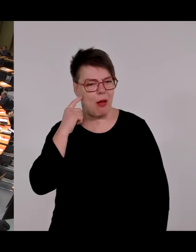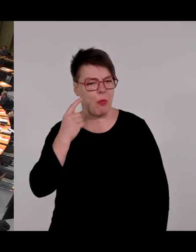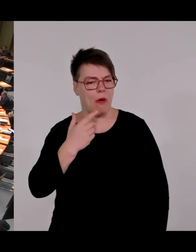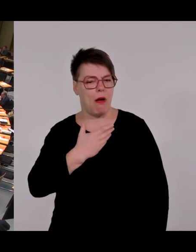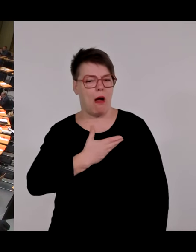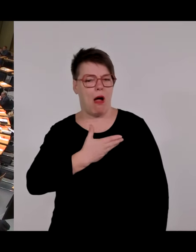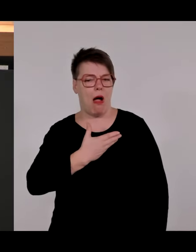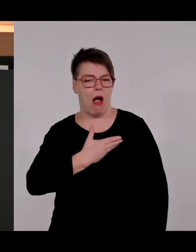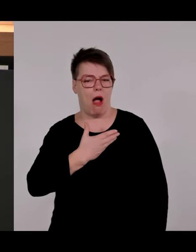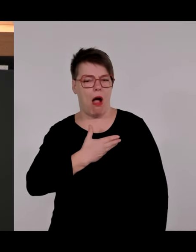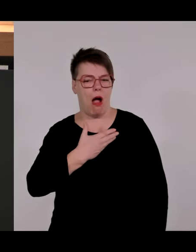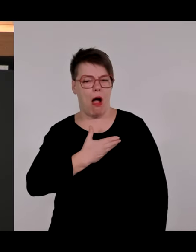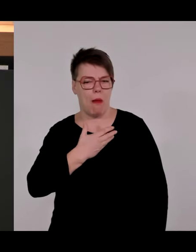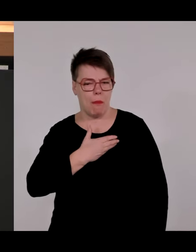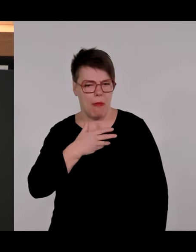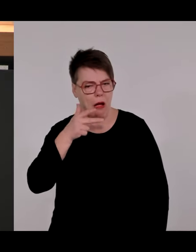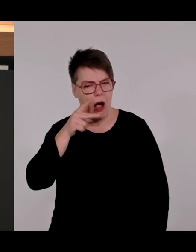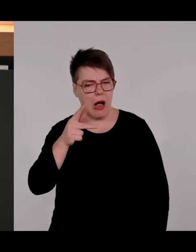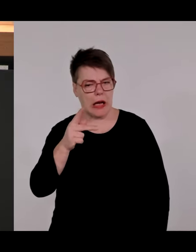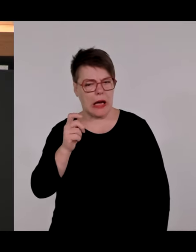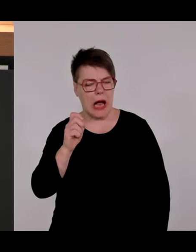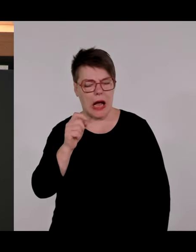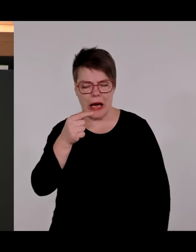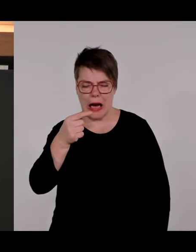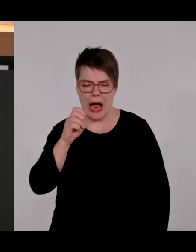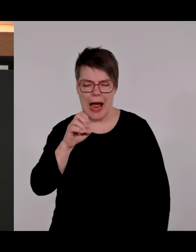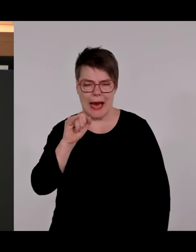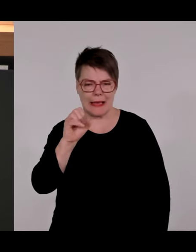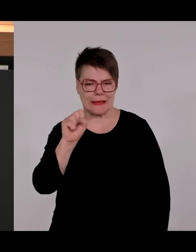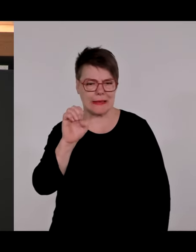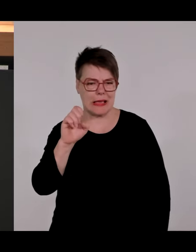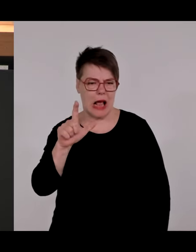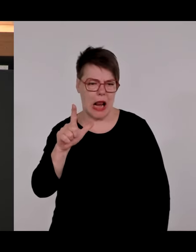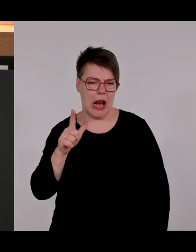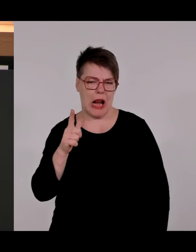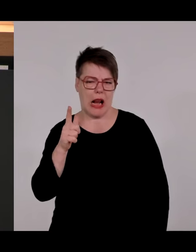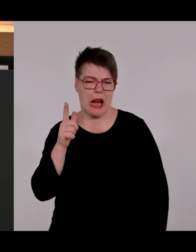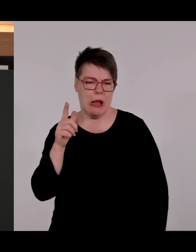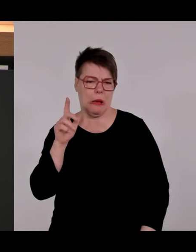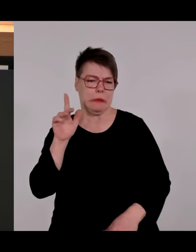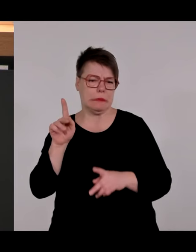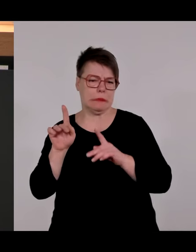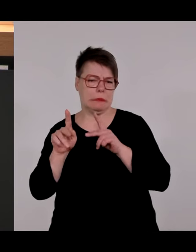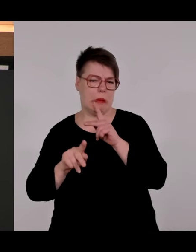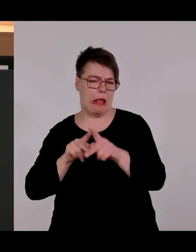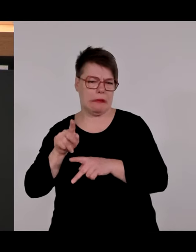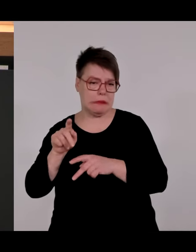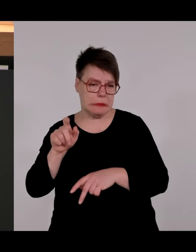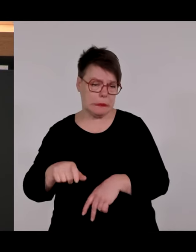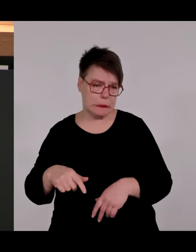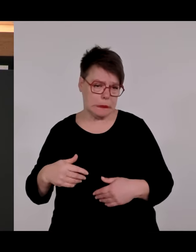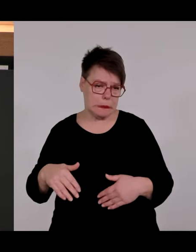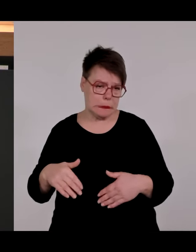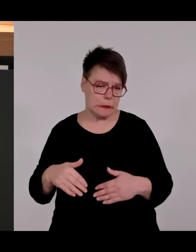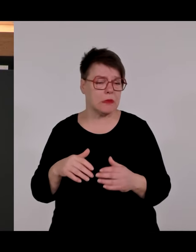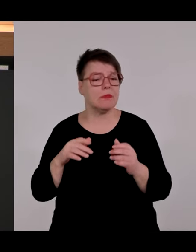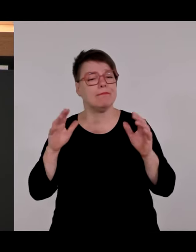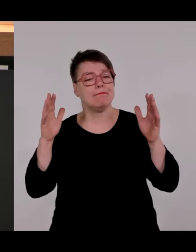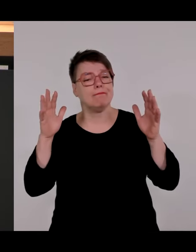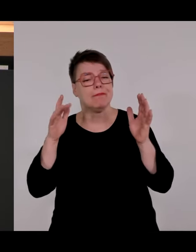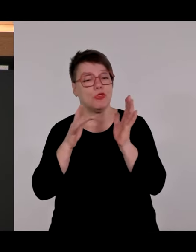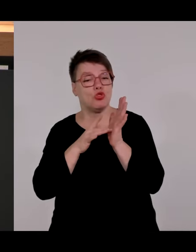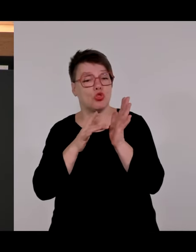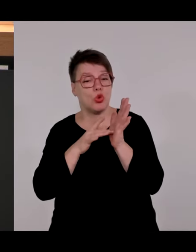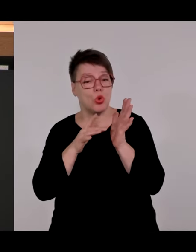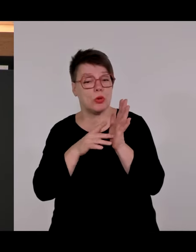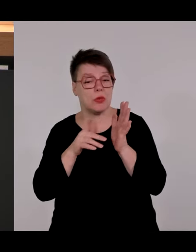wer jeden Tag mit Bus und Bahn in Berlin unterwegs ist, der sieht das nämlich überall. Die Folgen von Obdachlosigkeit, Drogensucht und